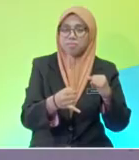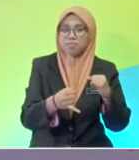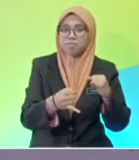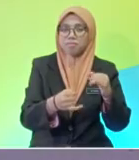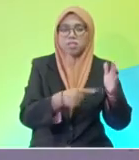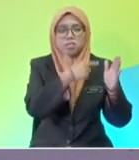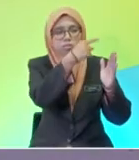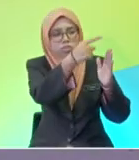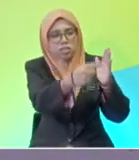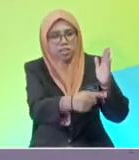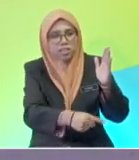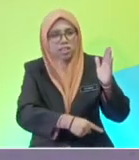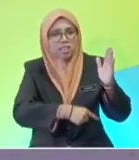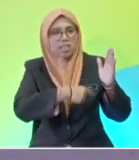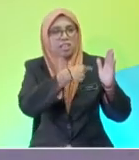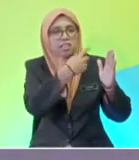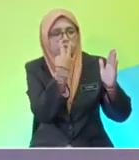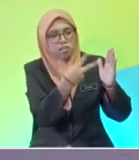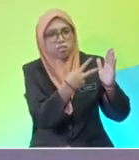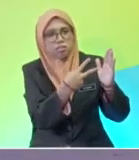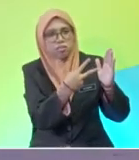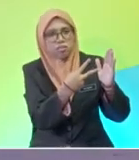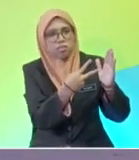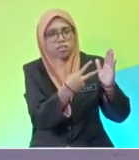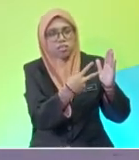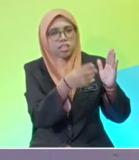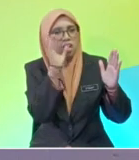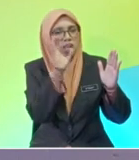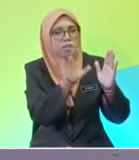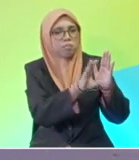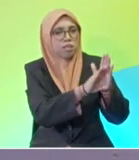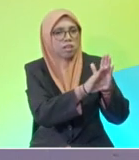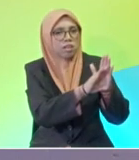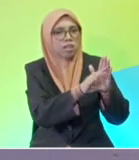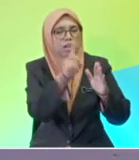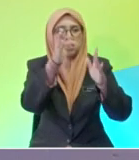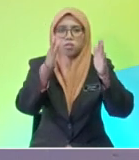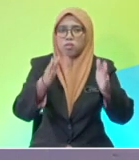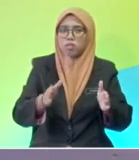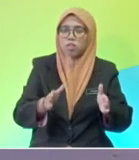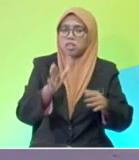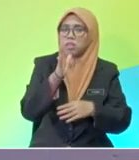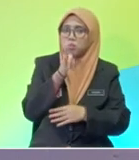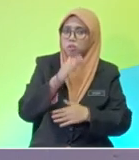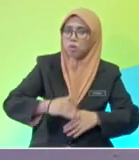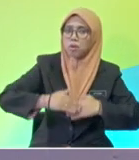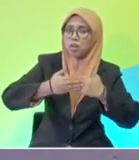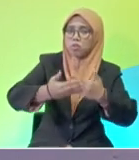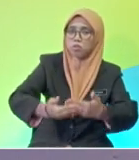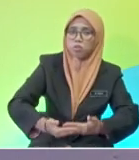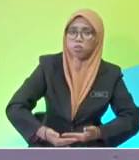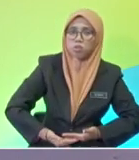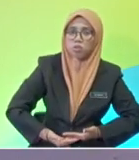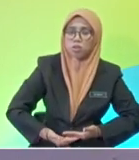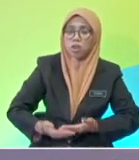Nah pusing lagi seorang ibu yang mengandung membawa barang